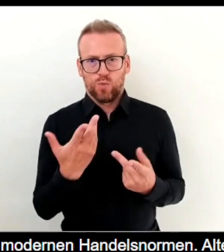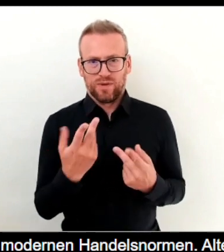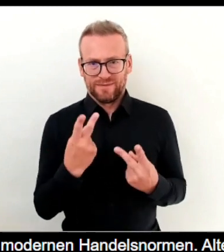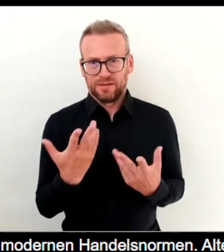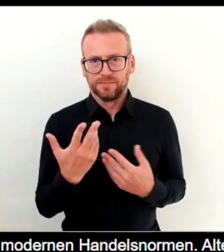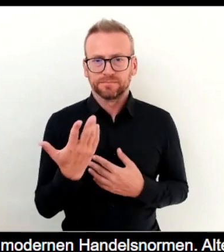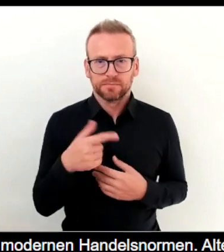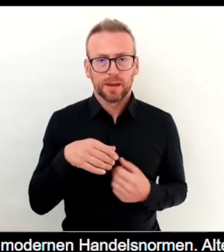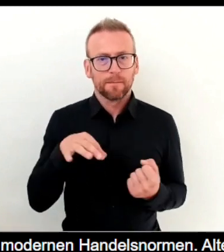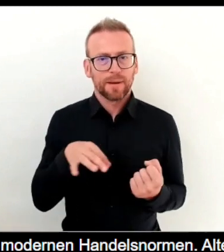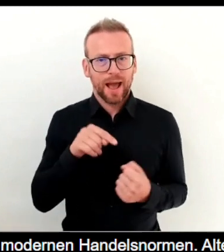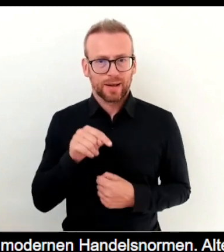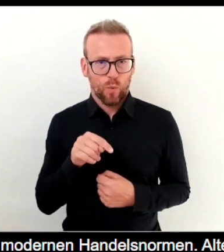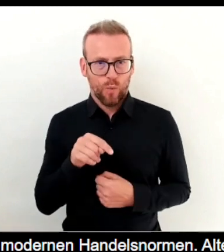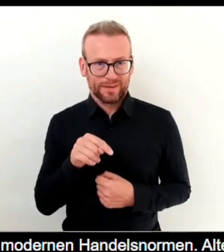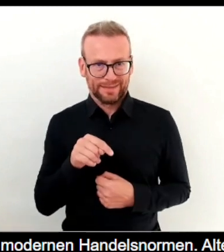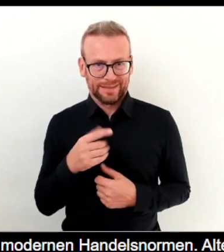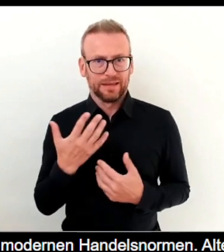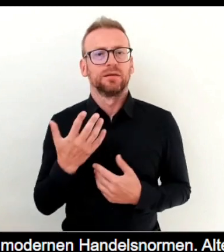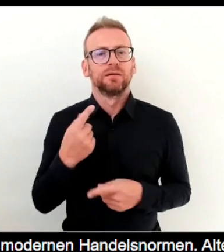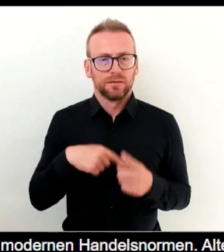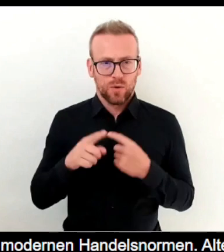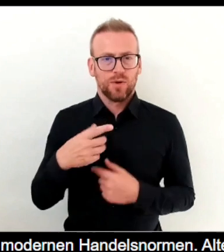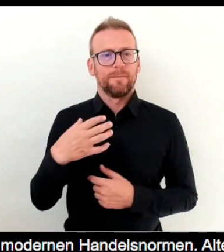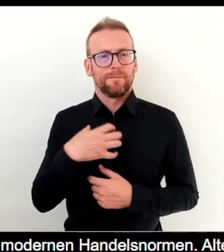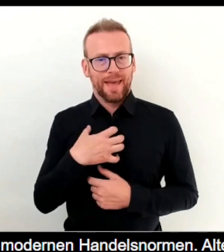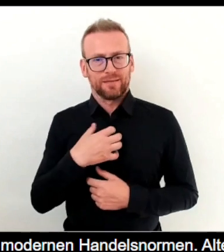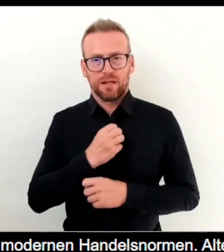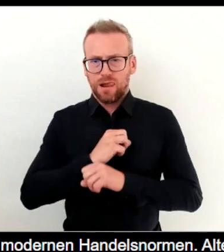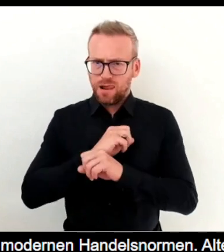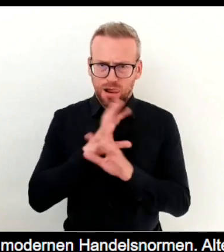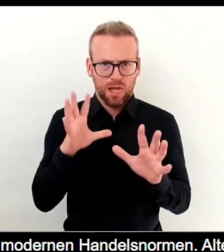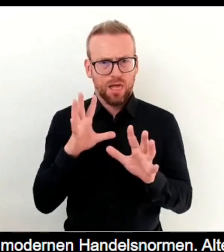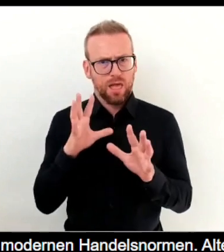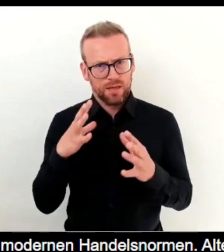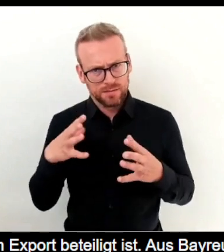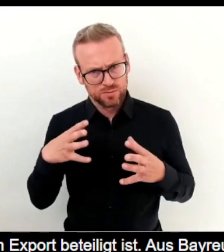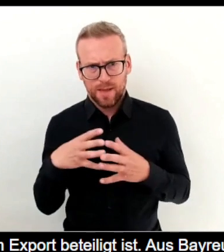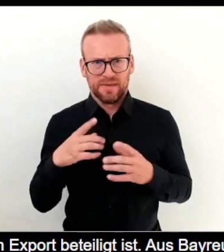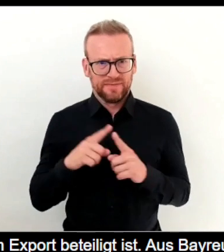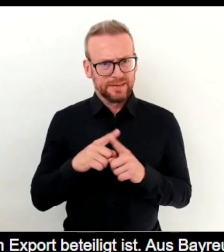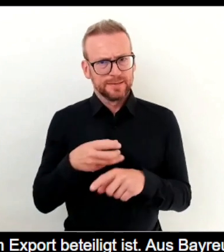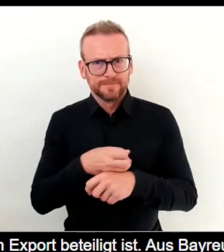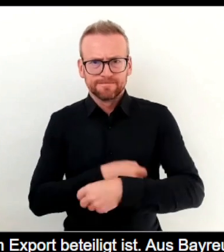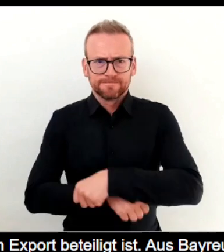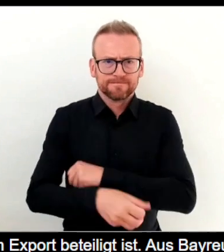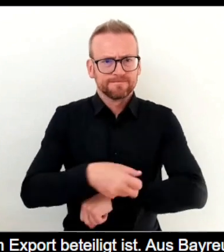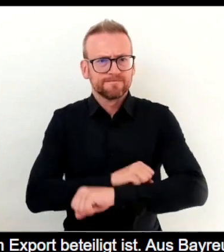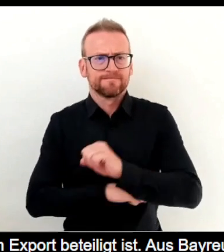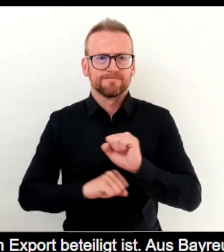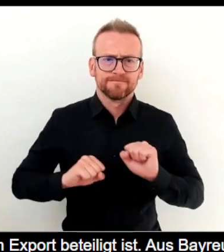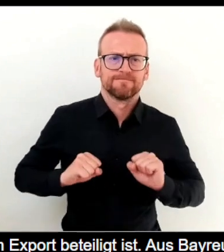den europäischen Beitrag zum Thema Migration. Da ist auf der einen Seite die gesetzgeberische